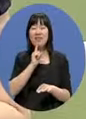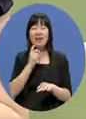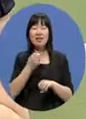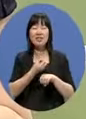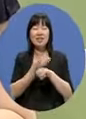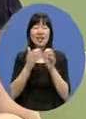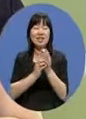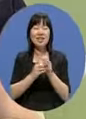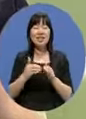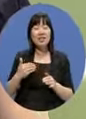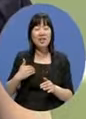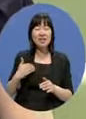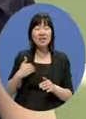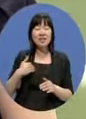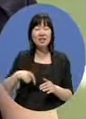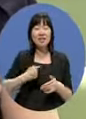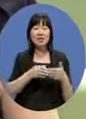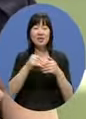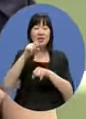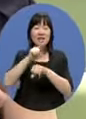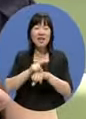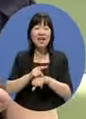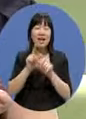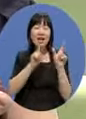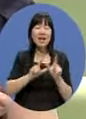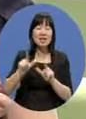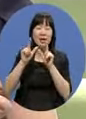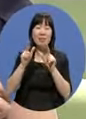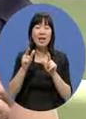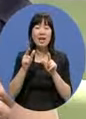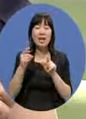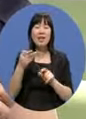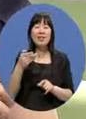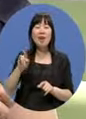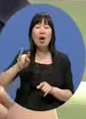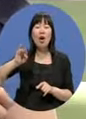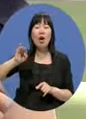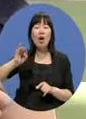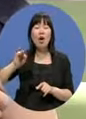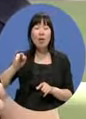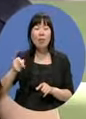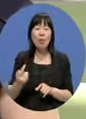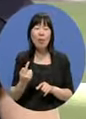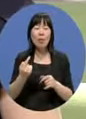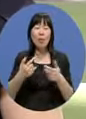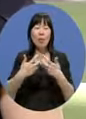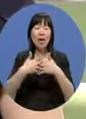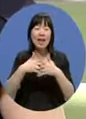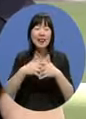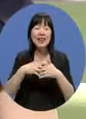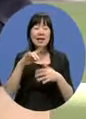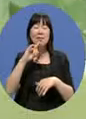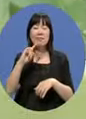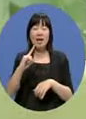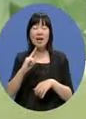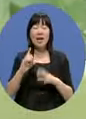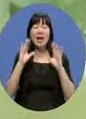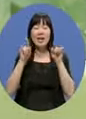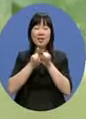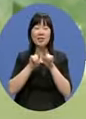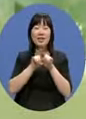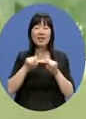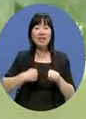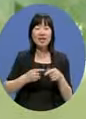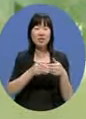하셔서 예 저는 자기 주도성 삶의 터보 엔진 아네 그래요 오늘 정말 아이들과 함께